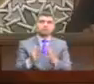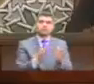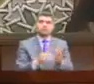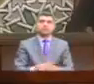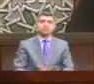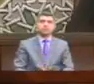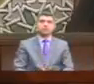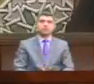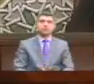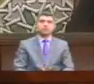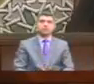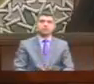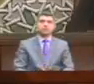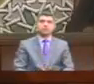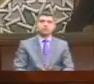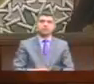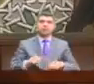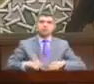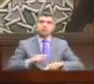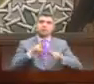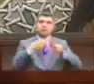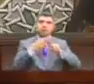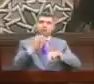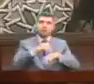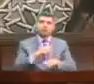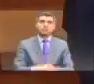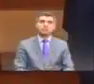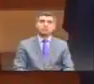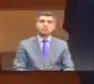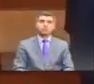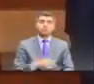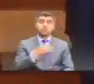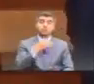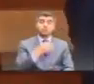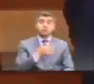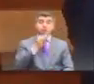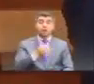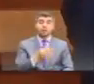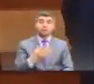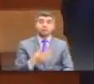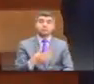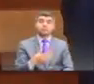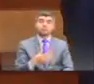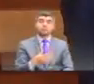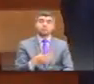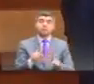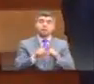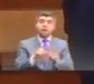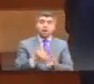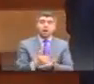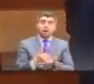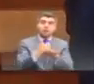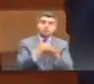لكم سيد الوزير تفضل لمعالجه هذه الظاهره ولتجاوز